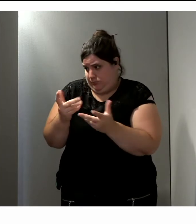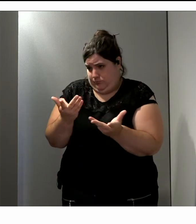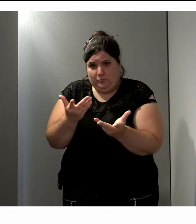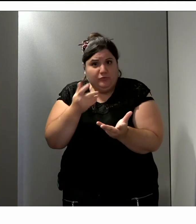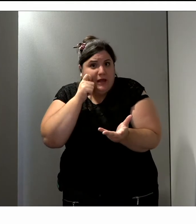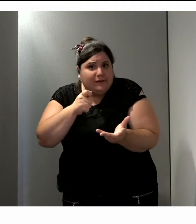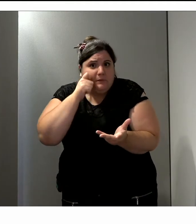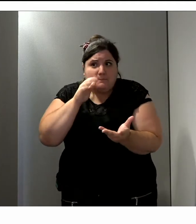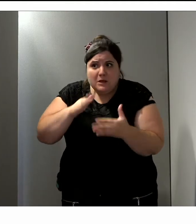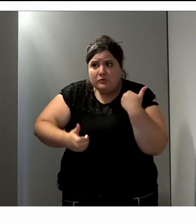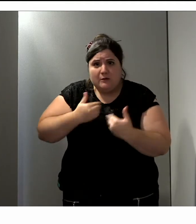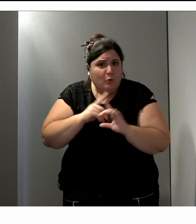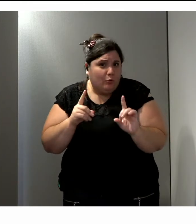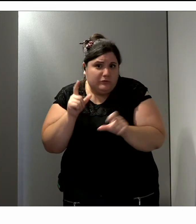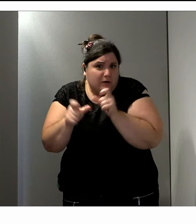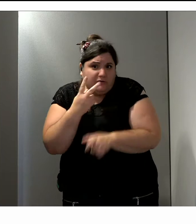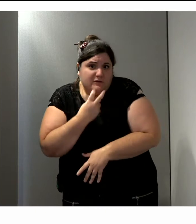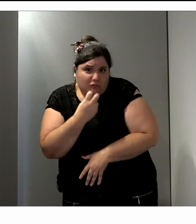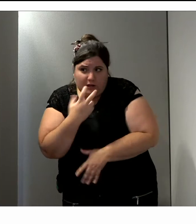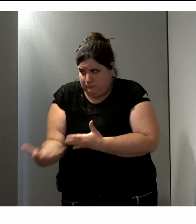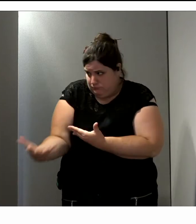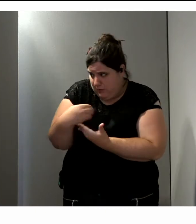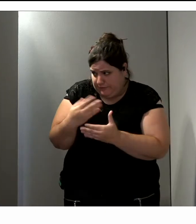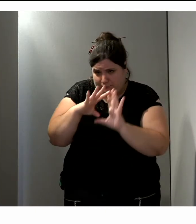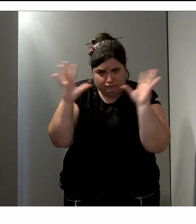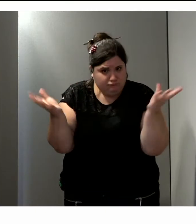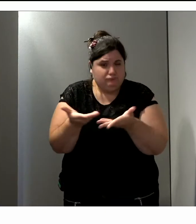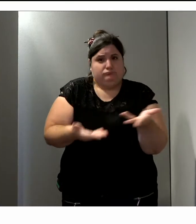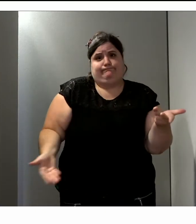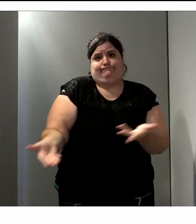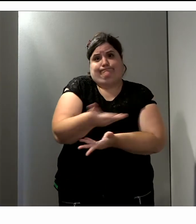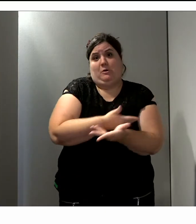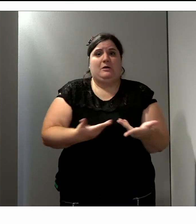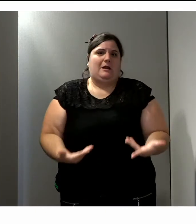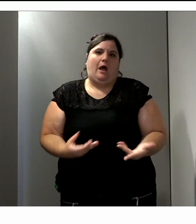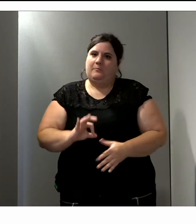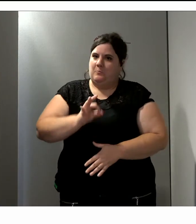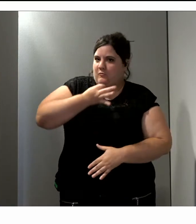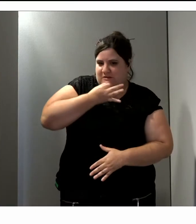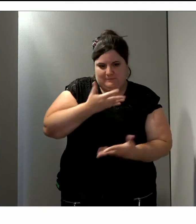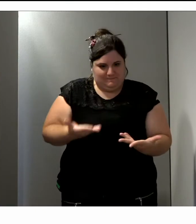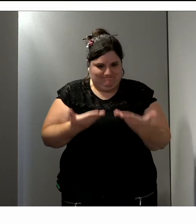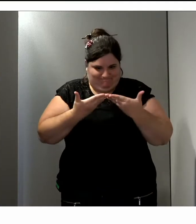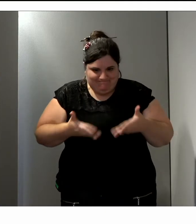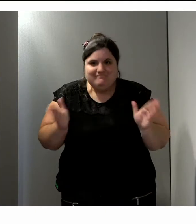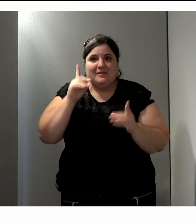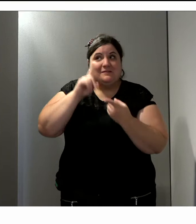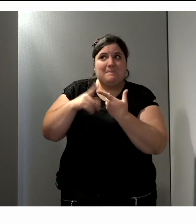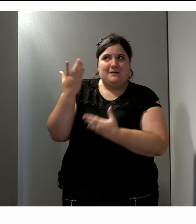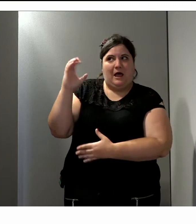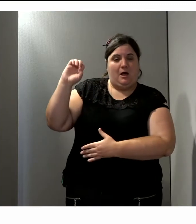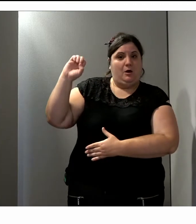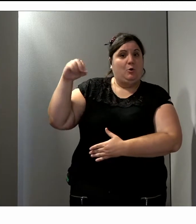Et donc, notre entretien va permettre à un grand public de découvrir les enjeux de la Convention et